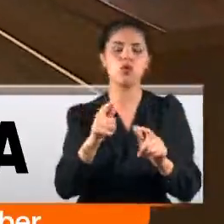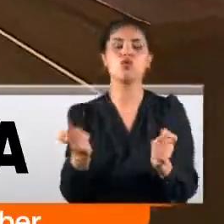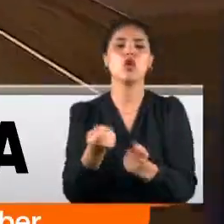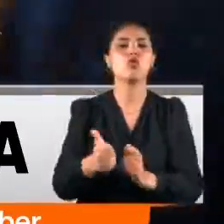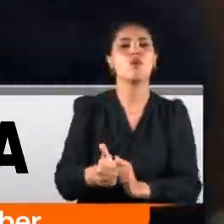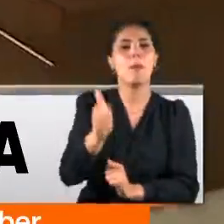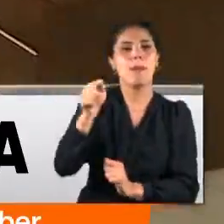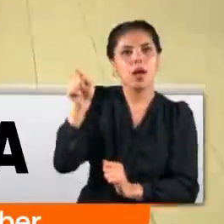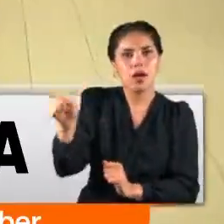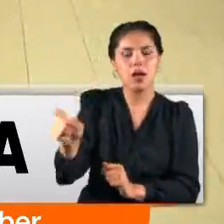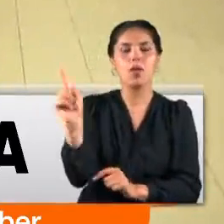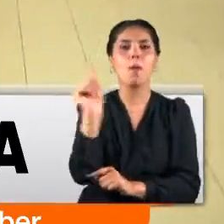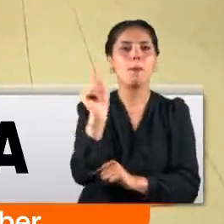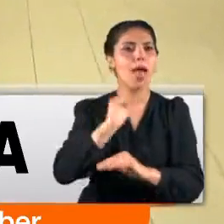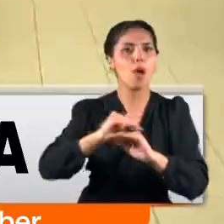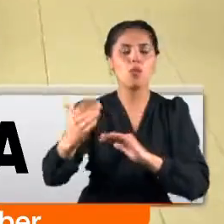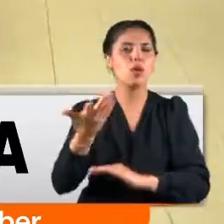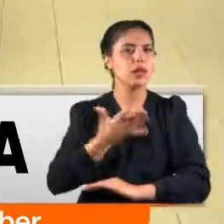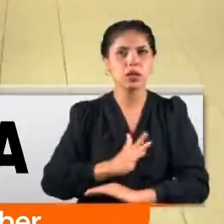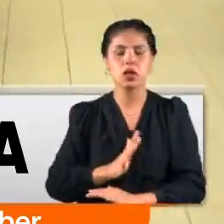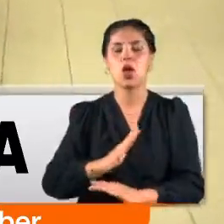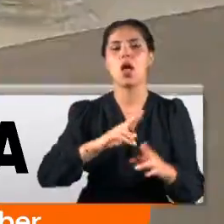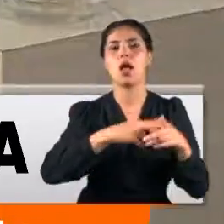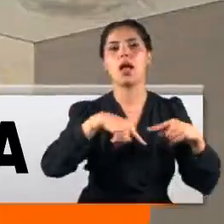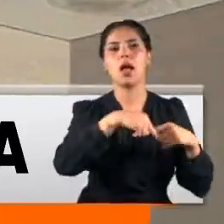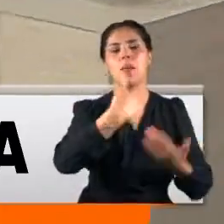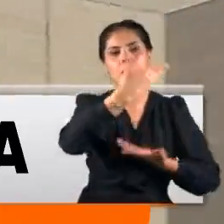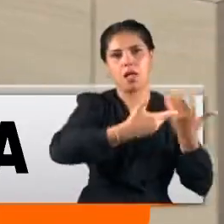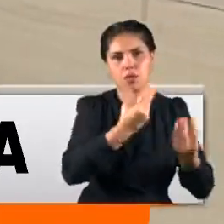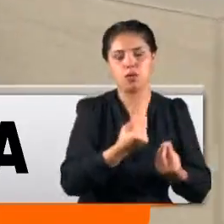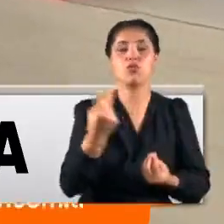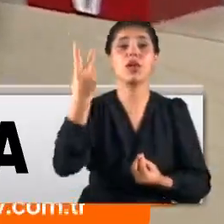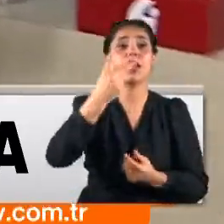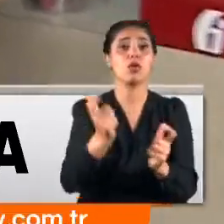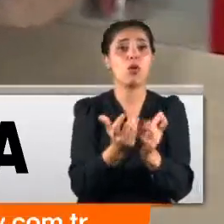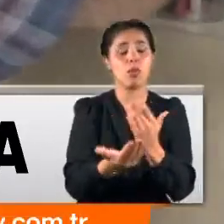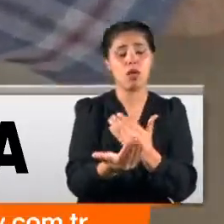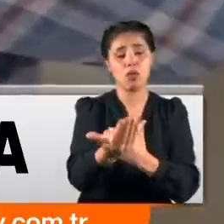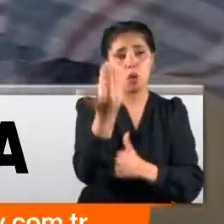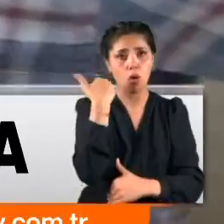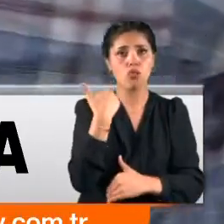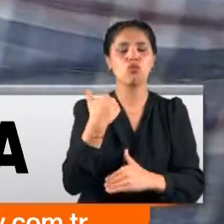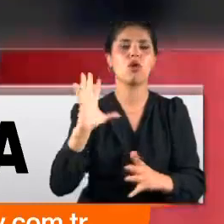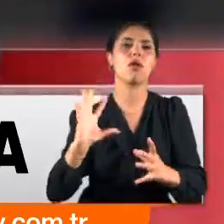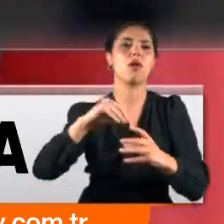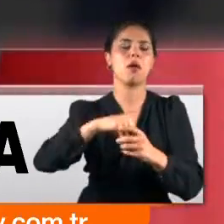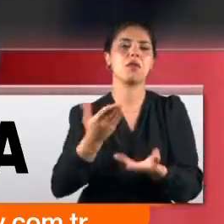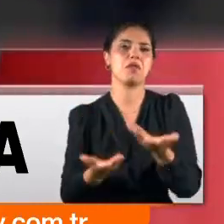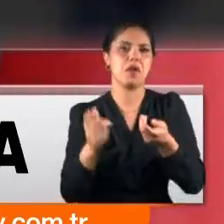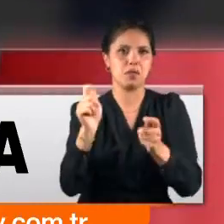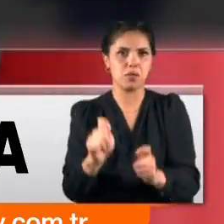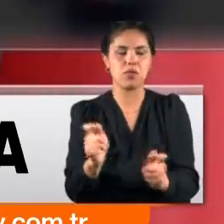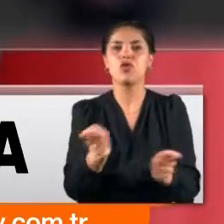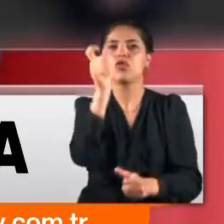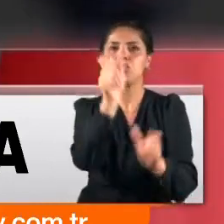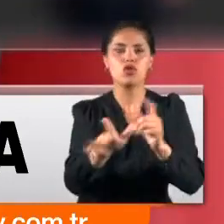Vedat Işıkhan, memurların taleplerini kabineye iletecek. İkinci toplantı öncesi kapsamlı bir değerlendirme yapılacak.